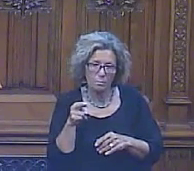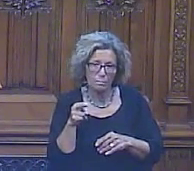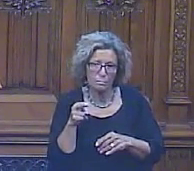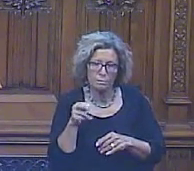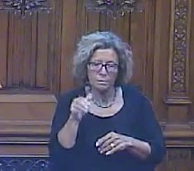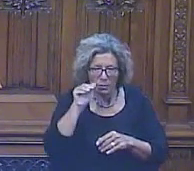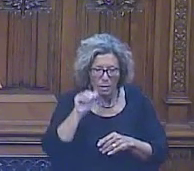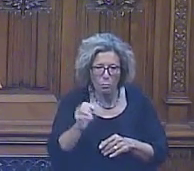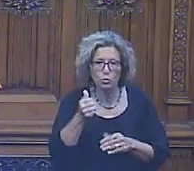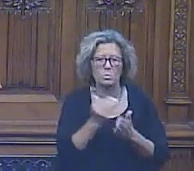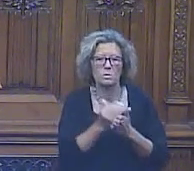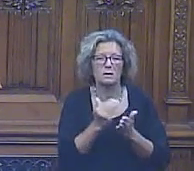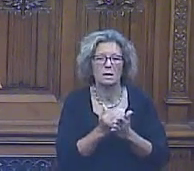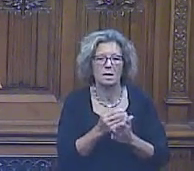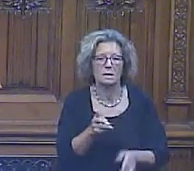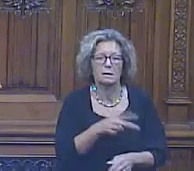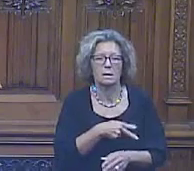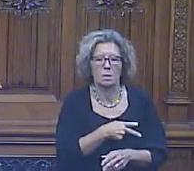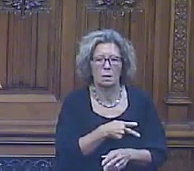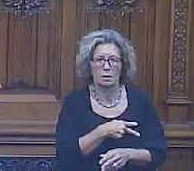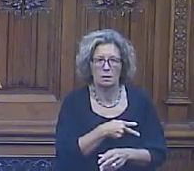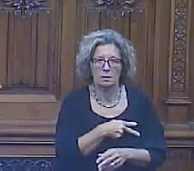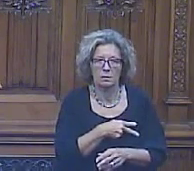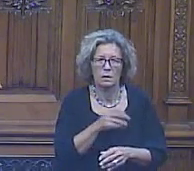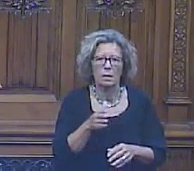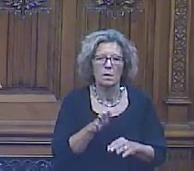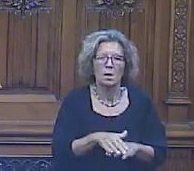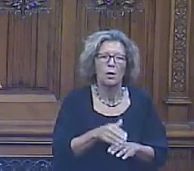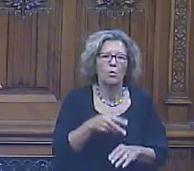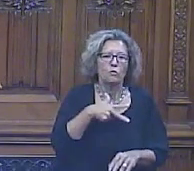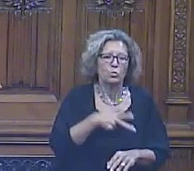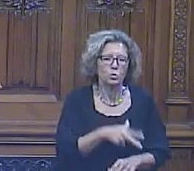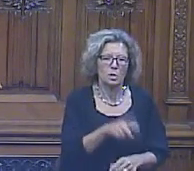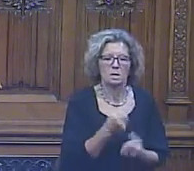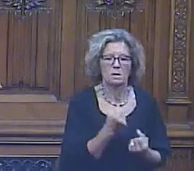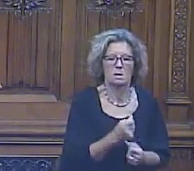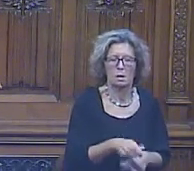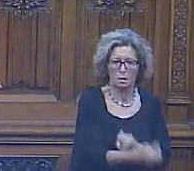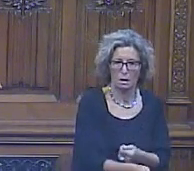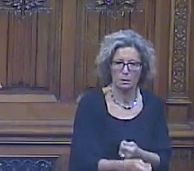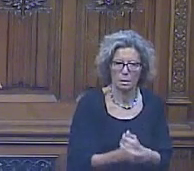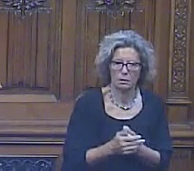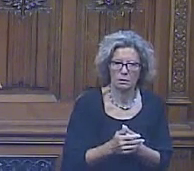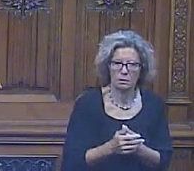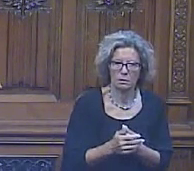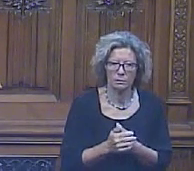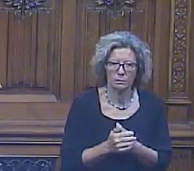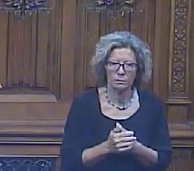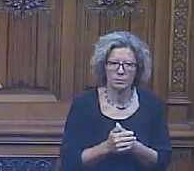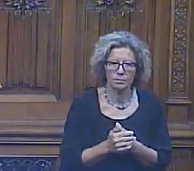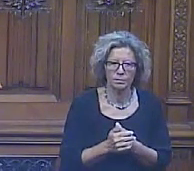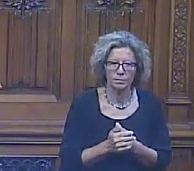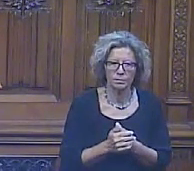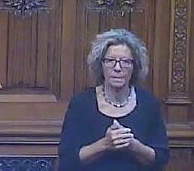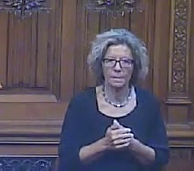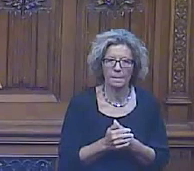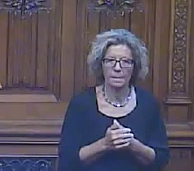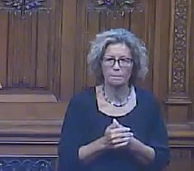muss eine gesetzliche Garantie auf soziale Sicherheit geben. An